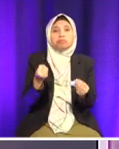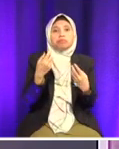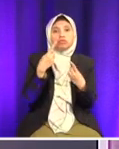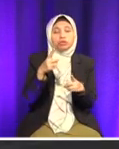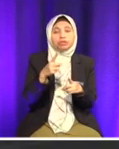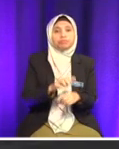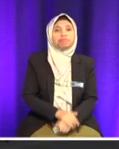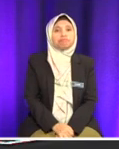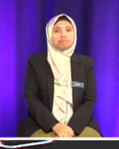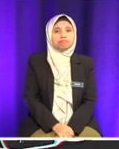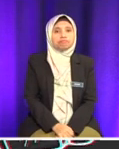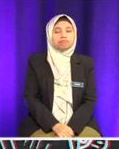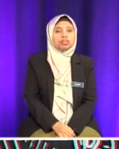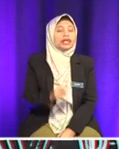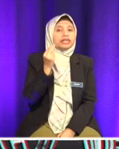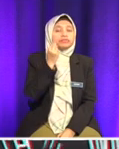oke